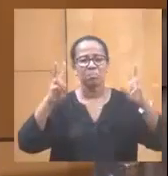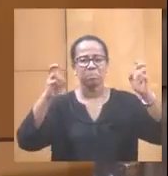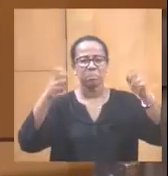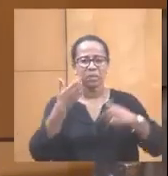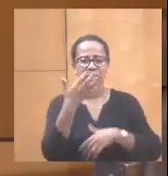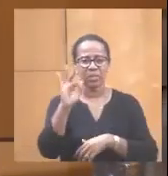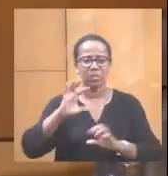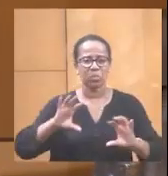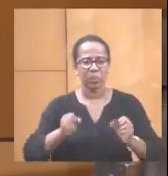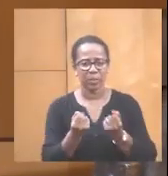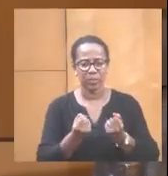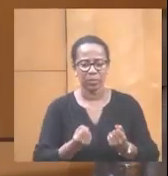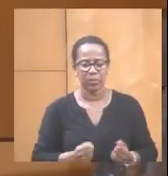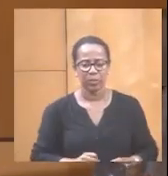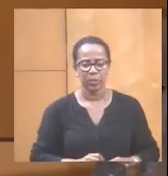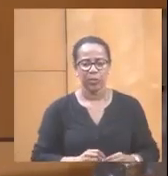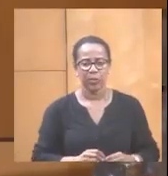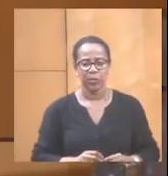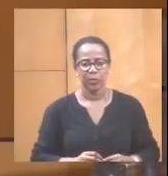Compétences,